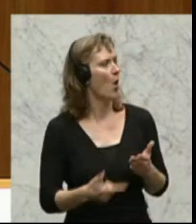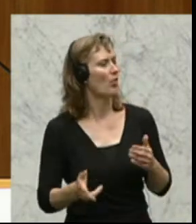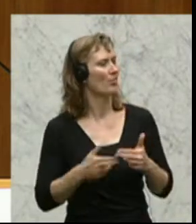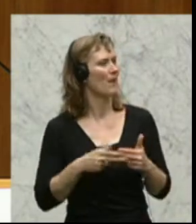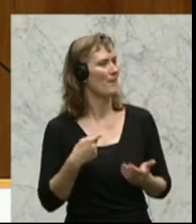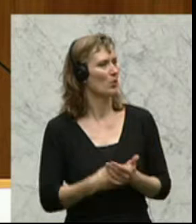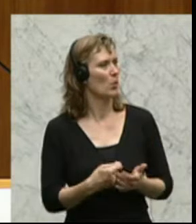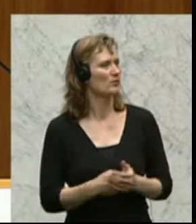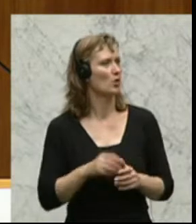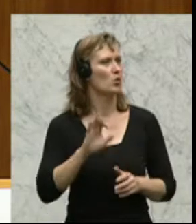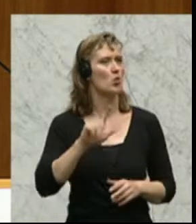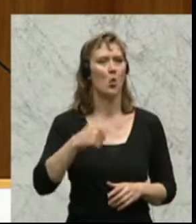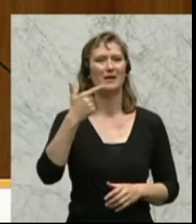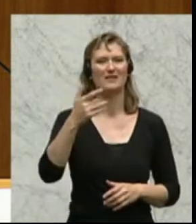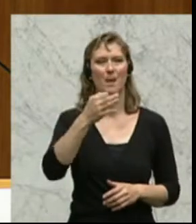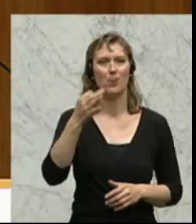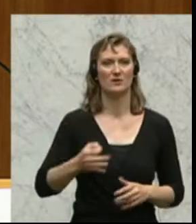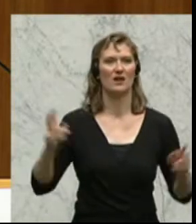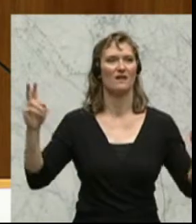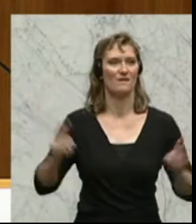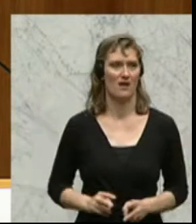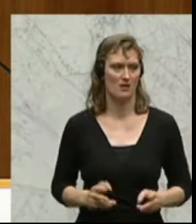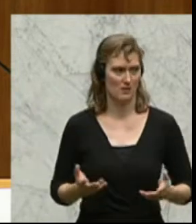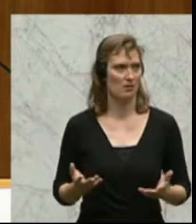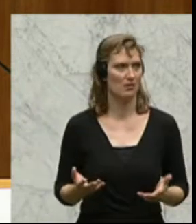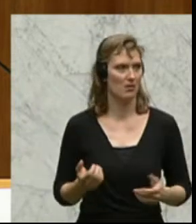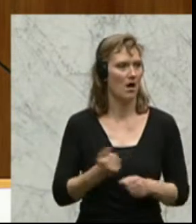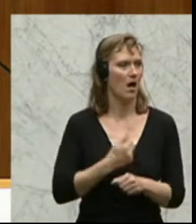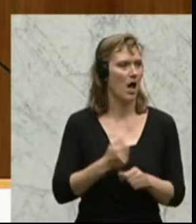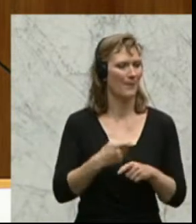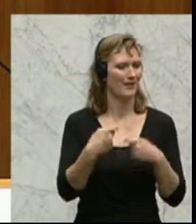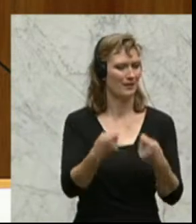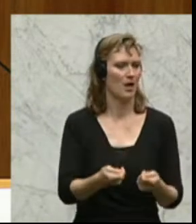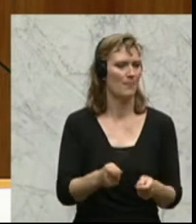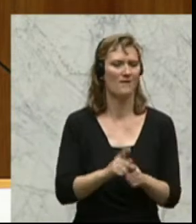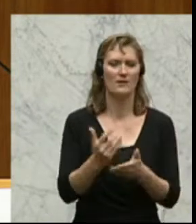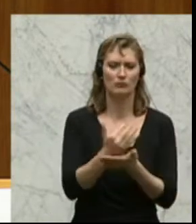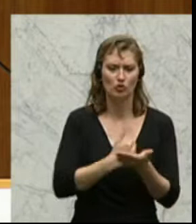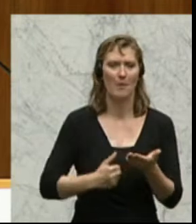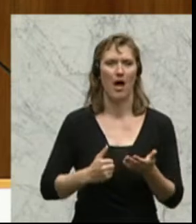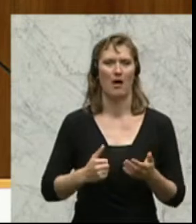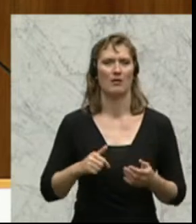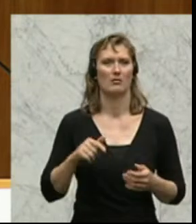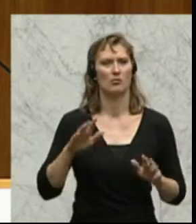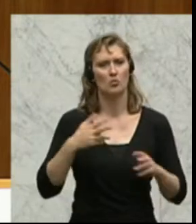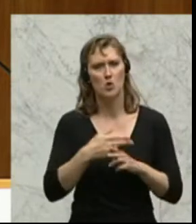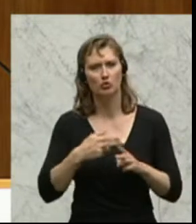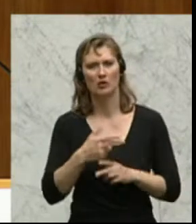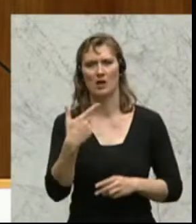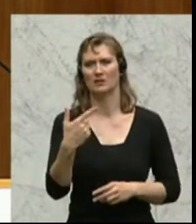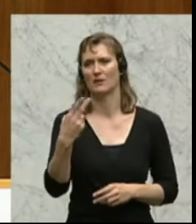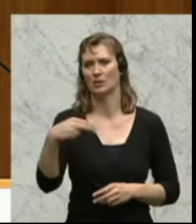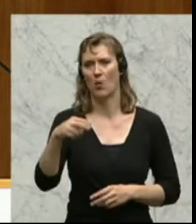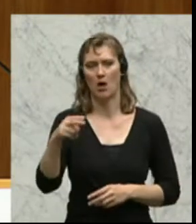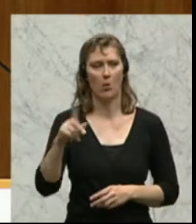0,2 Prozentpunkte gesenkt hat. Der Arbeitgeber erspart sich dadurch im Schnitt 20 Euro, aber im